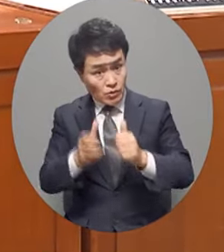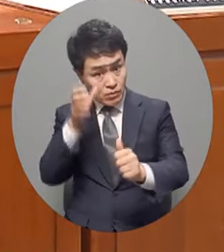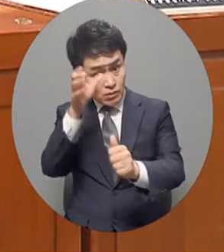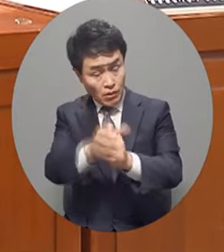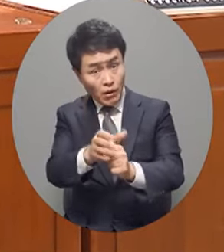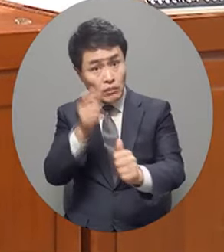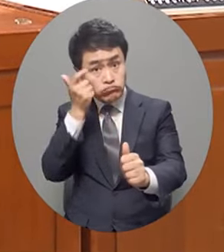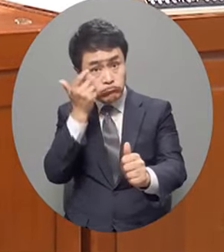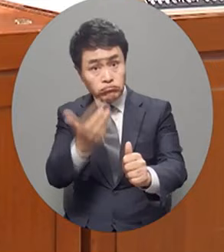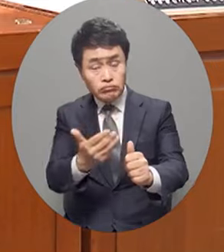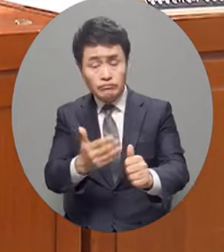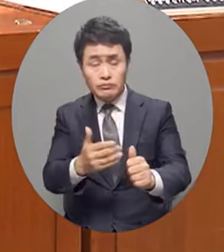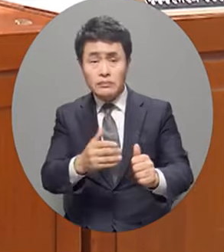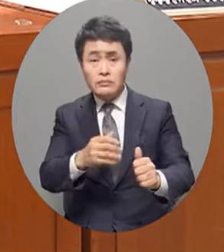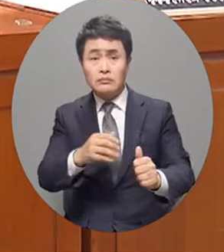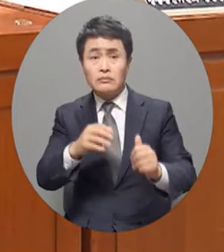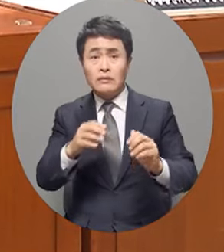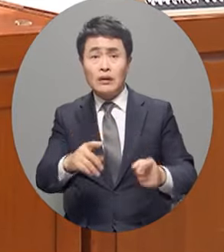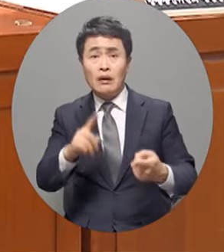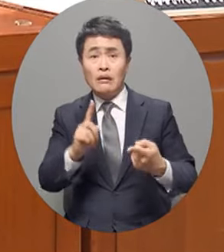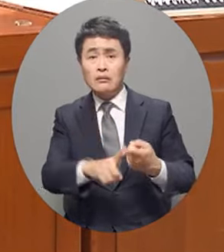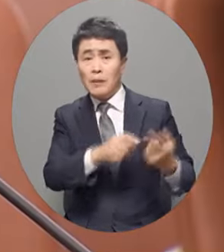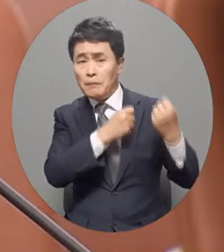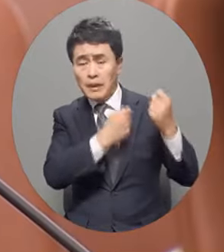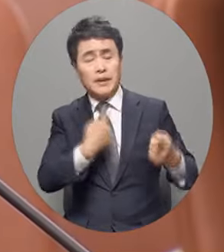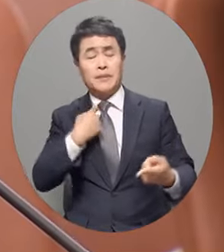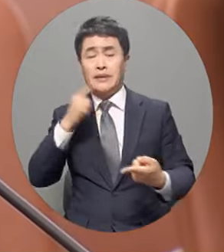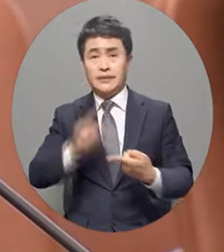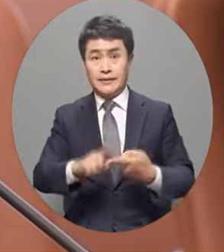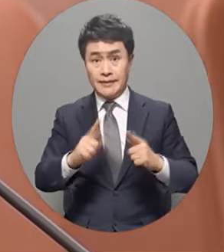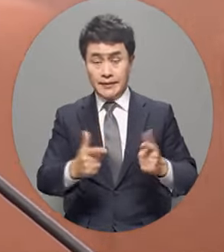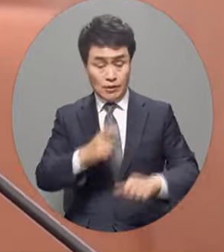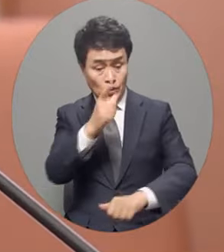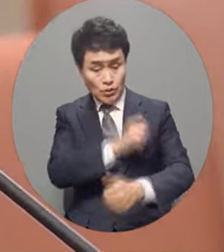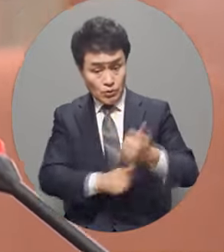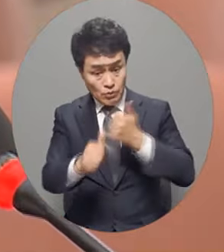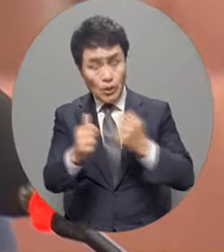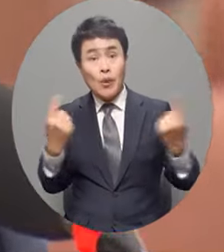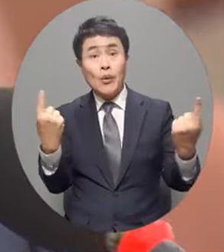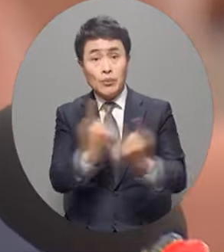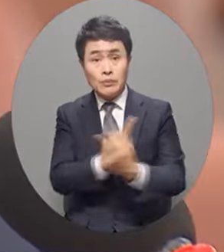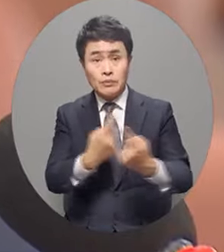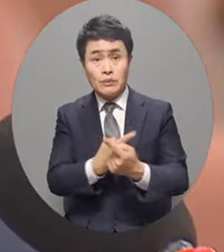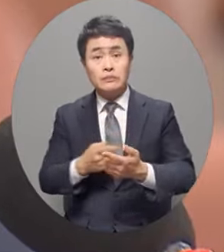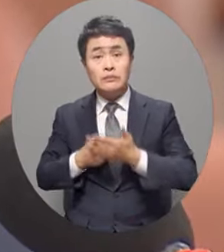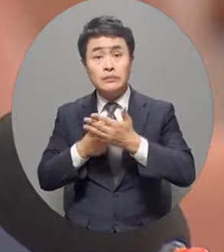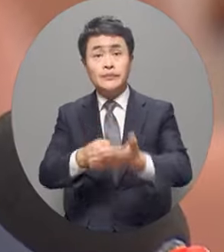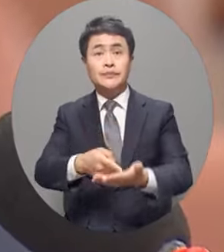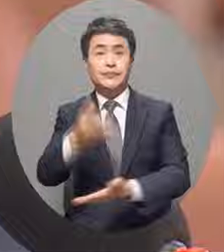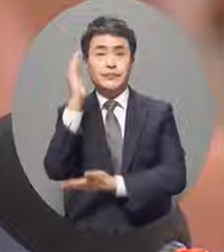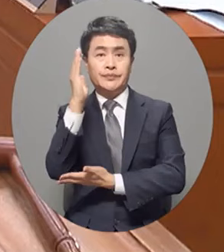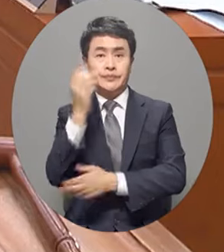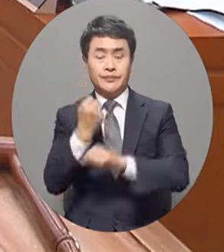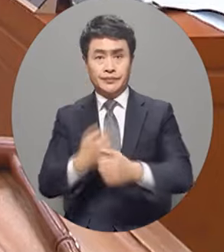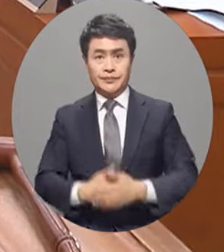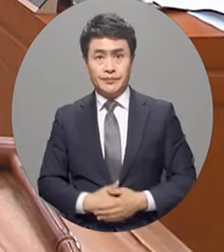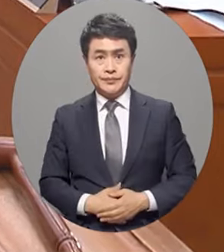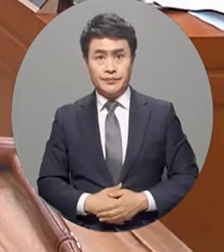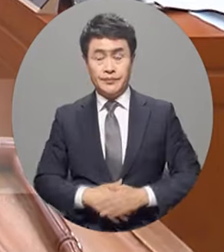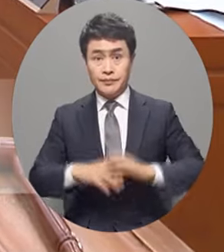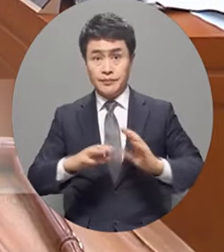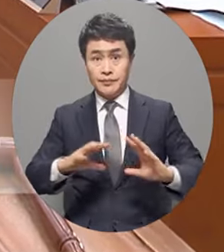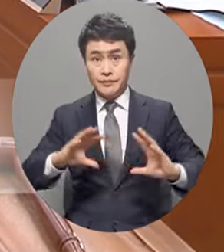질문엔 그냥 방기하는 건 적절하지 않다며 이사진 교체를 강행하겠다 입장을 밝혔습니다